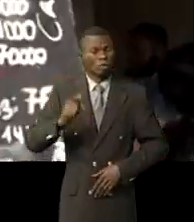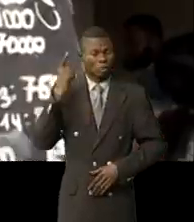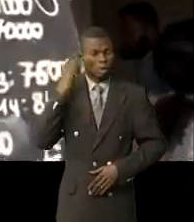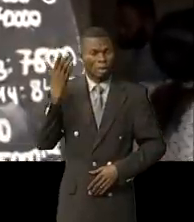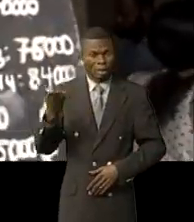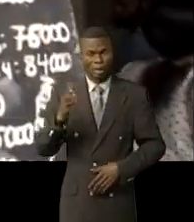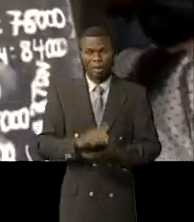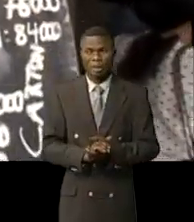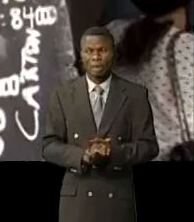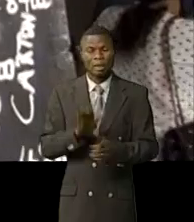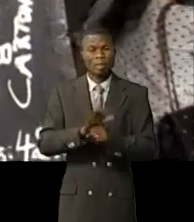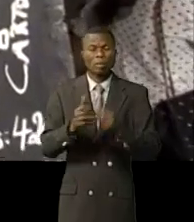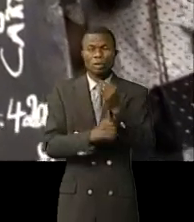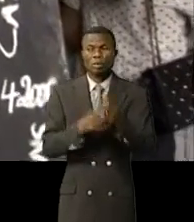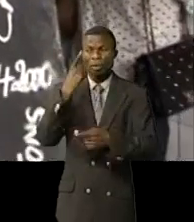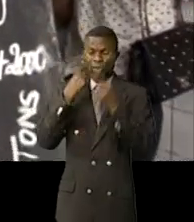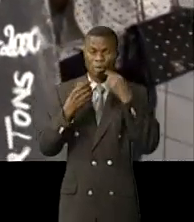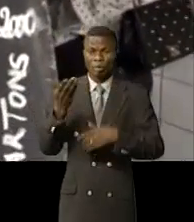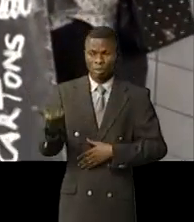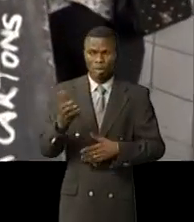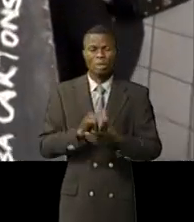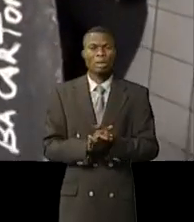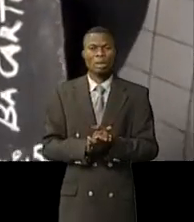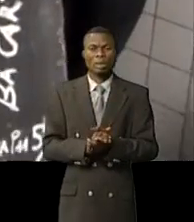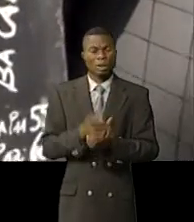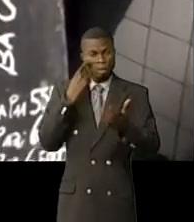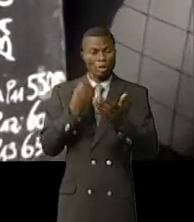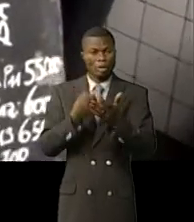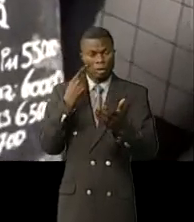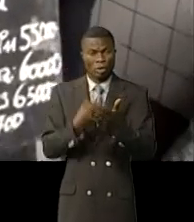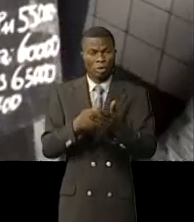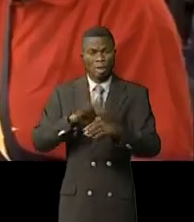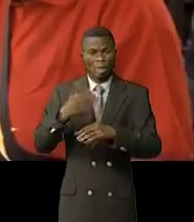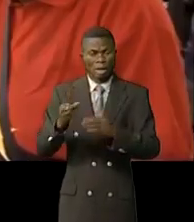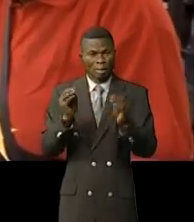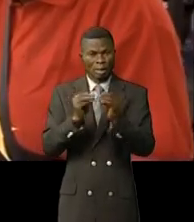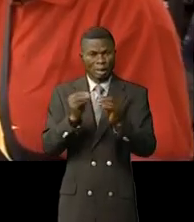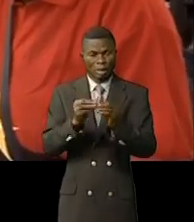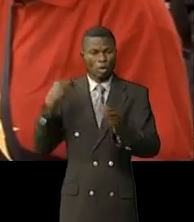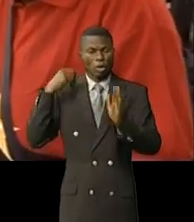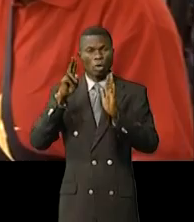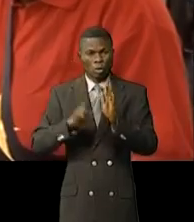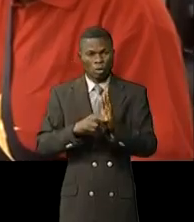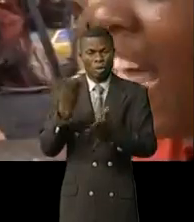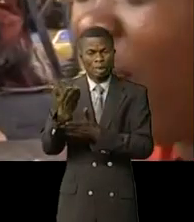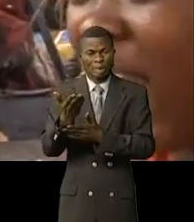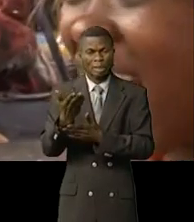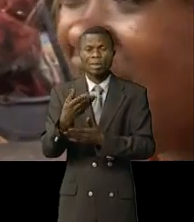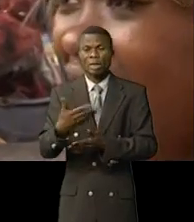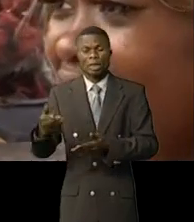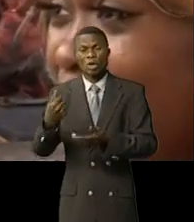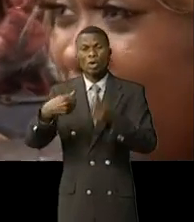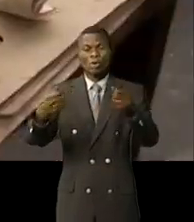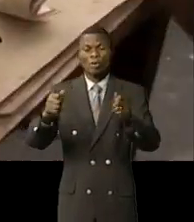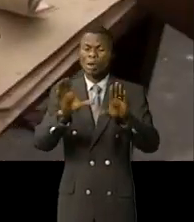Aucun dollar de réduction sur les surgelés. C'est le constat fait après la mesure gouvernementale qui ramenait à la baisse les prix des